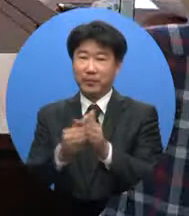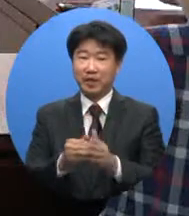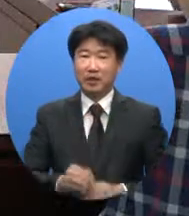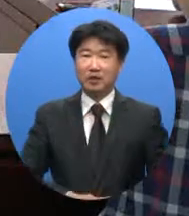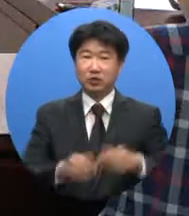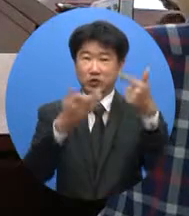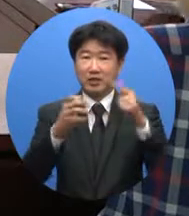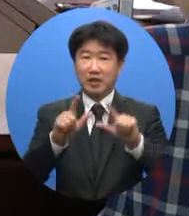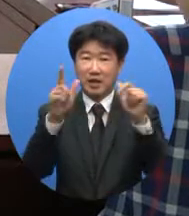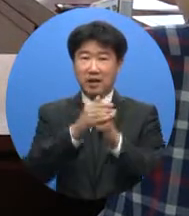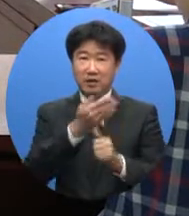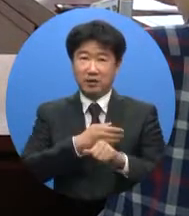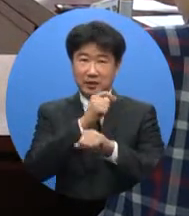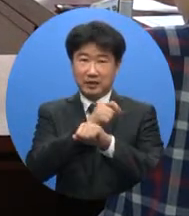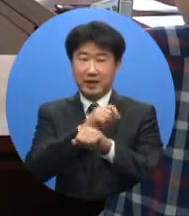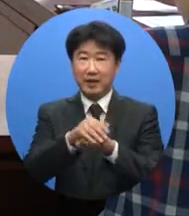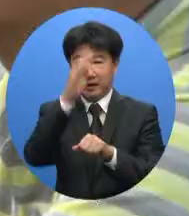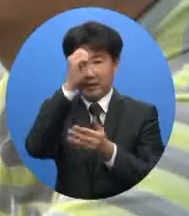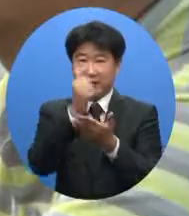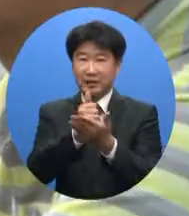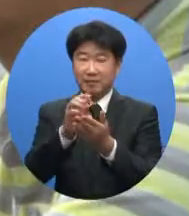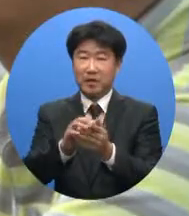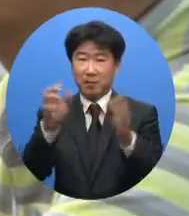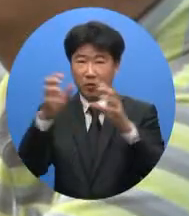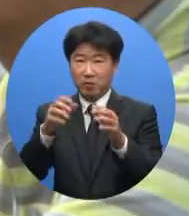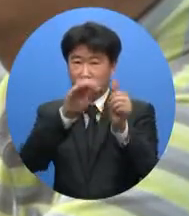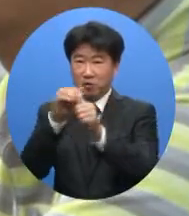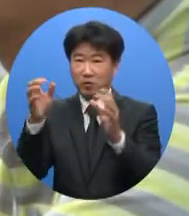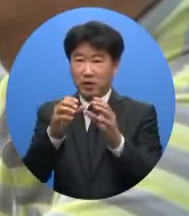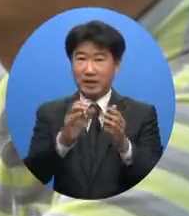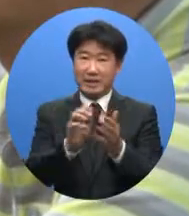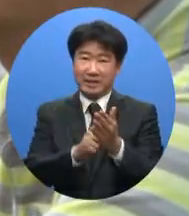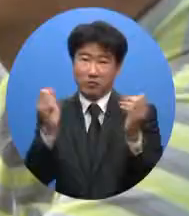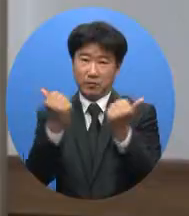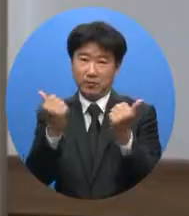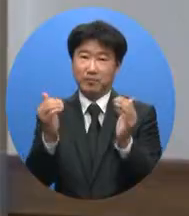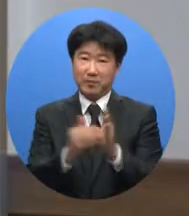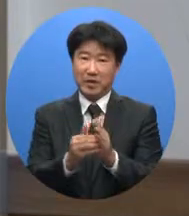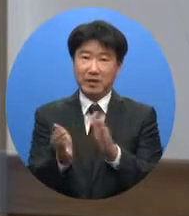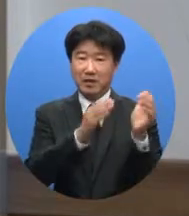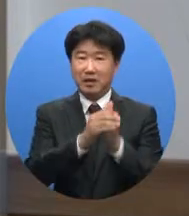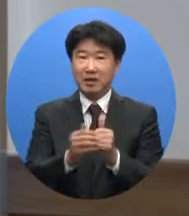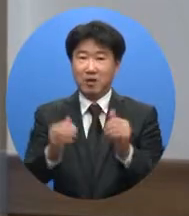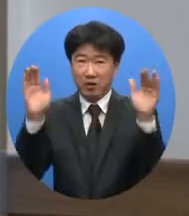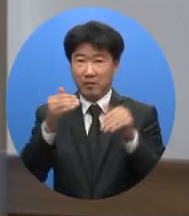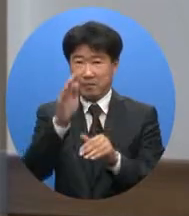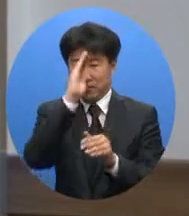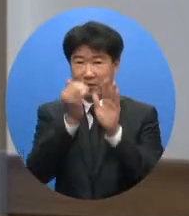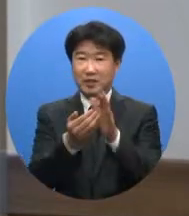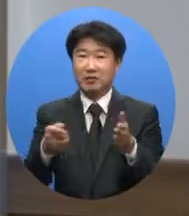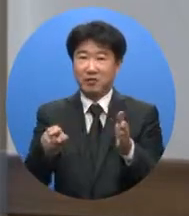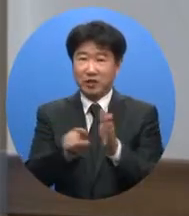이어 14일에는 읍면 산업계장을 대상으로 긴급회의를 열고 AI 확산 방지를 위한 선제적 차단 방역을